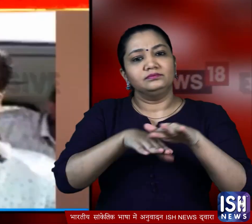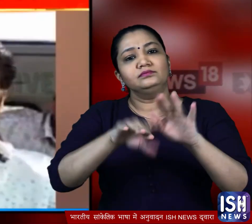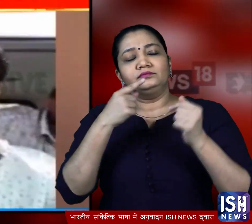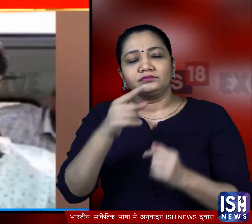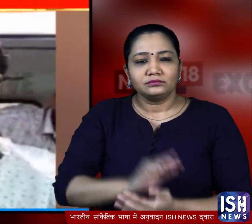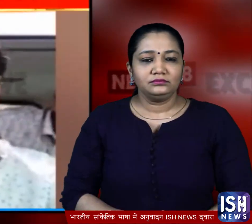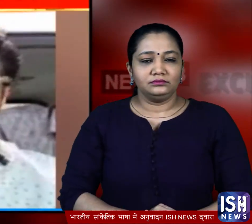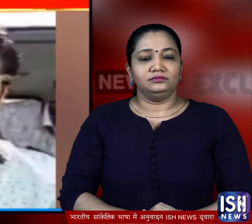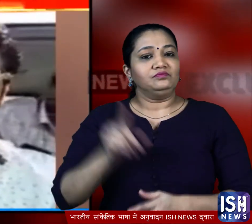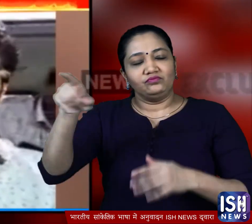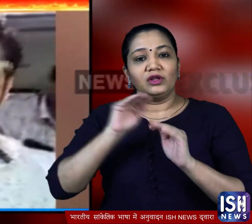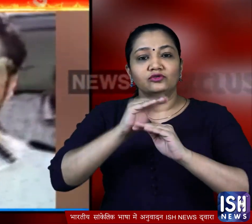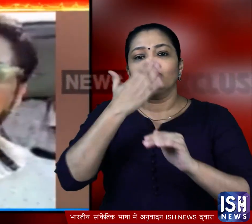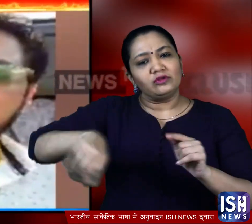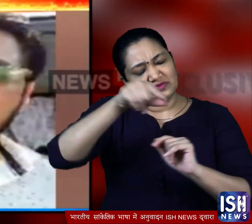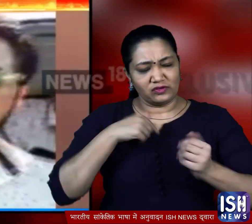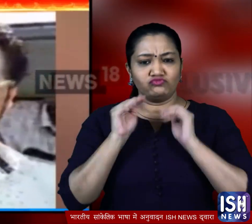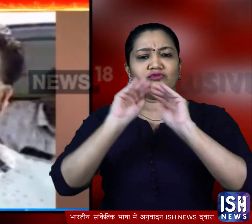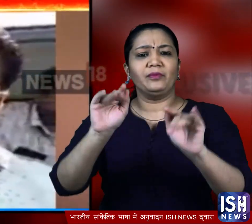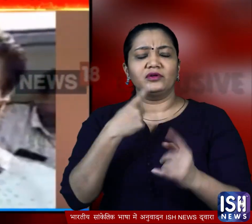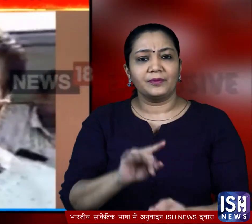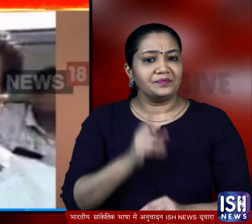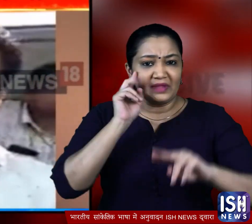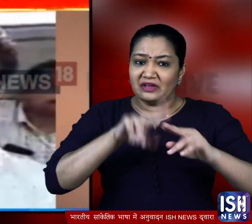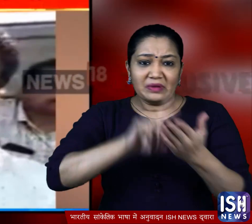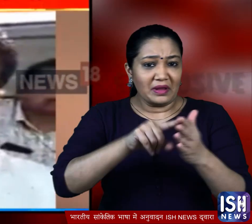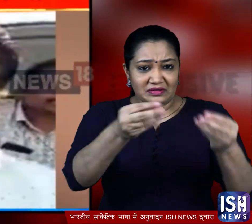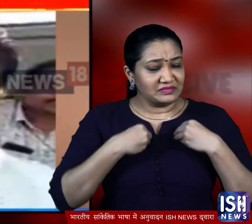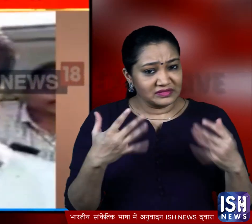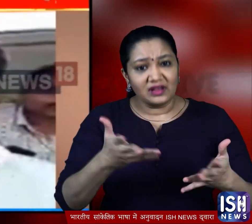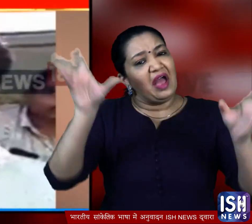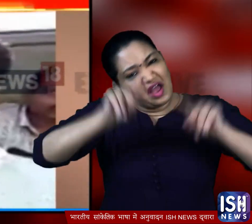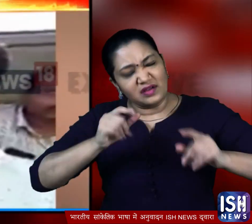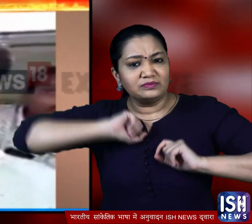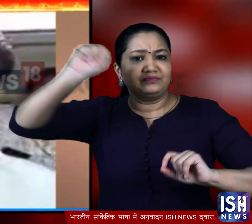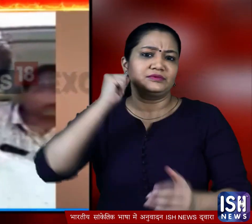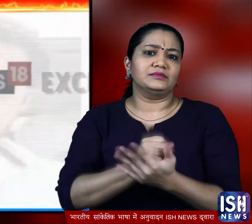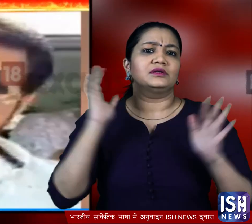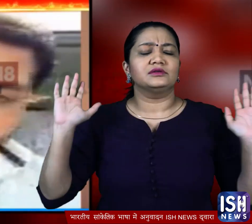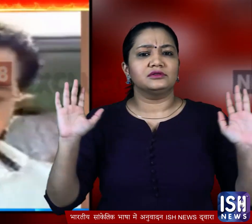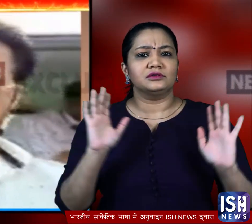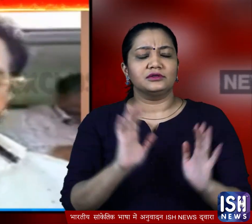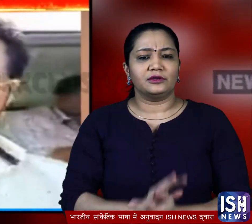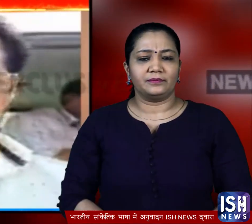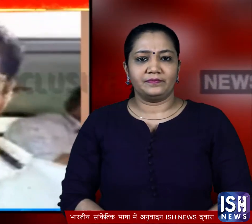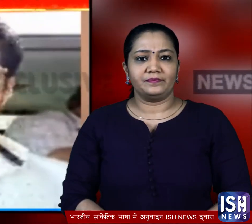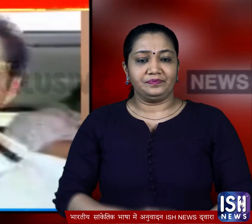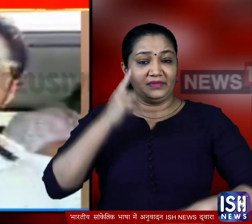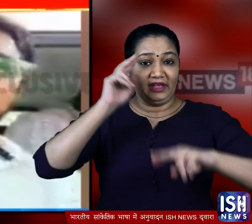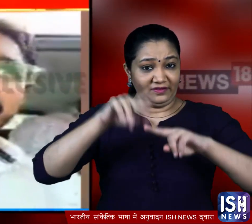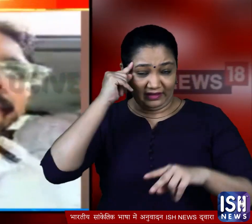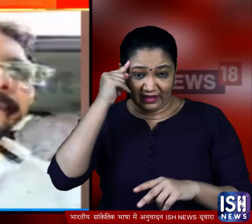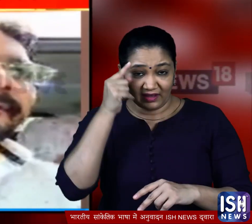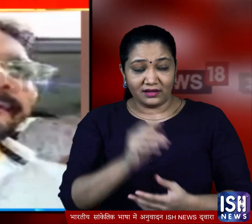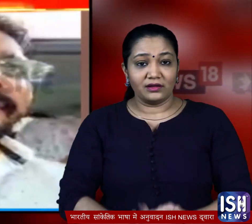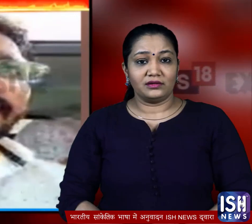अंदर से ही उन्होंने छात्रों की मांग का समर्थन किया और यह ऐलान किया कि अगर जल्द मांग नहीं मानी गई तो वो फिर से सड़कों पर उतरेंगे। अगर ये सोच रहे कि